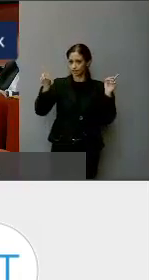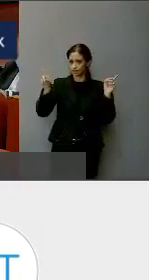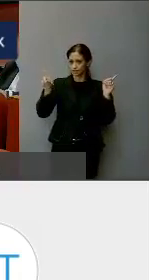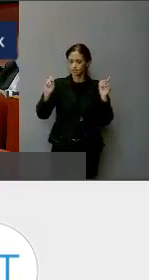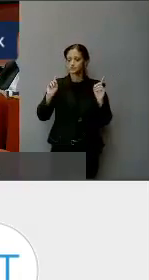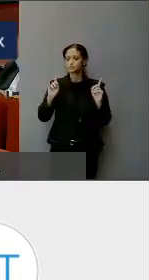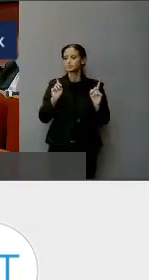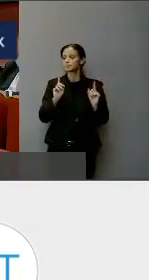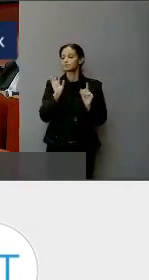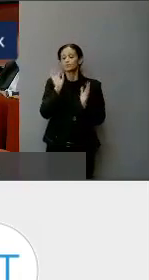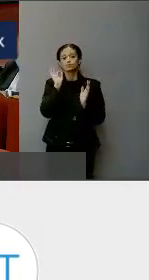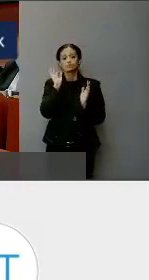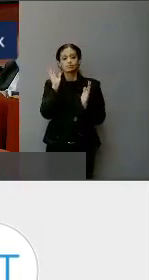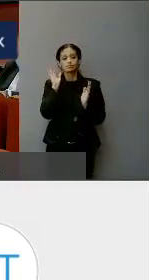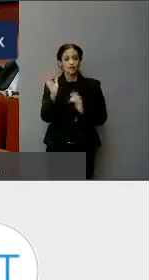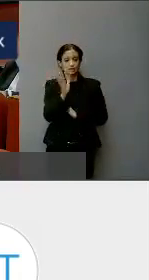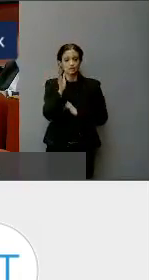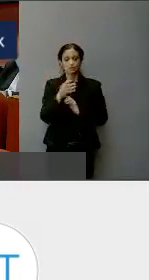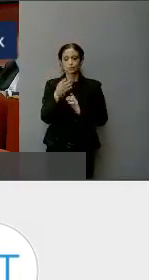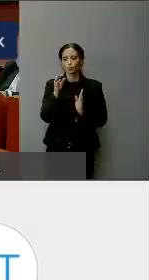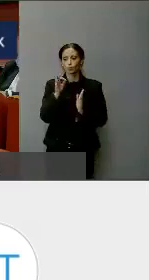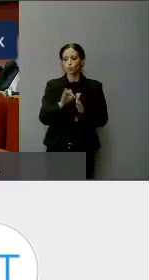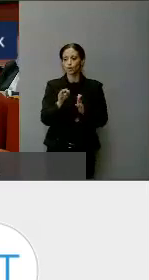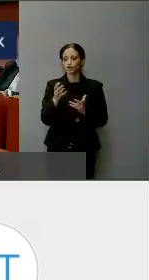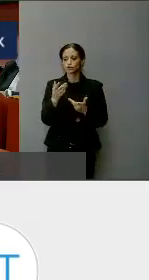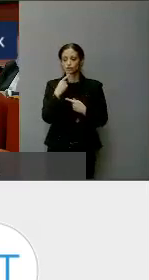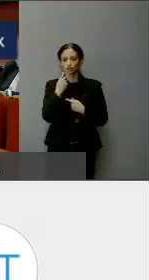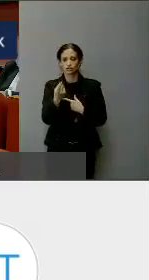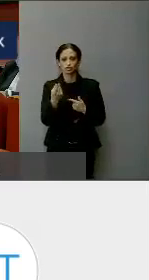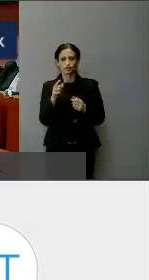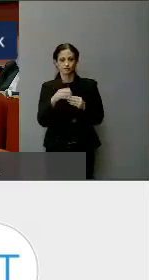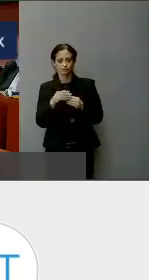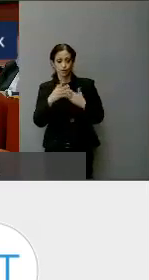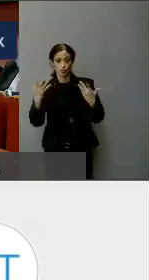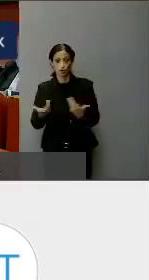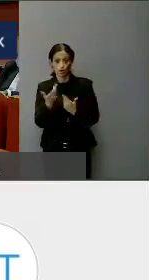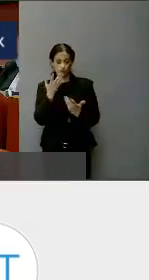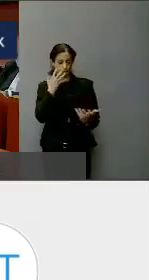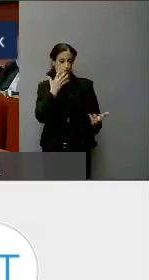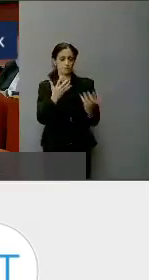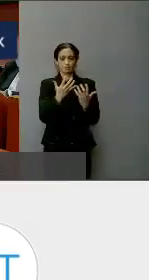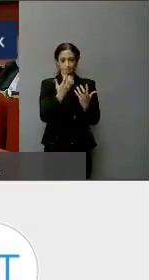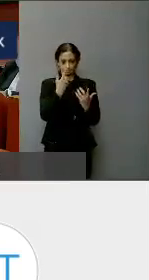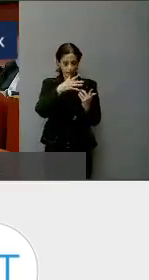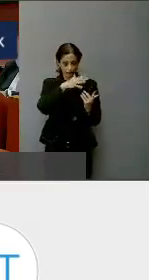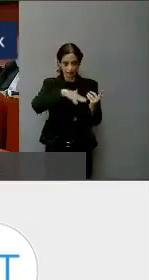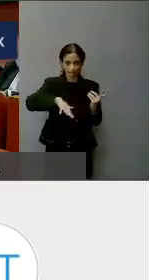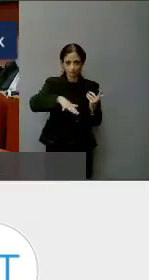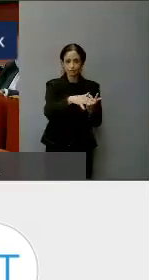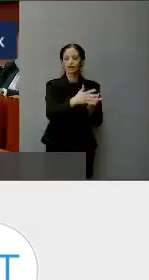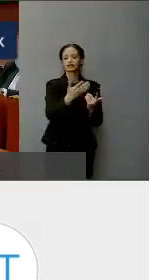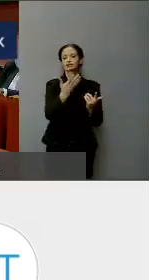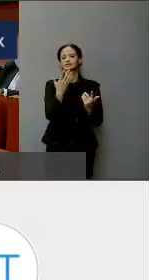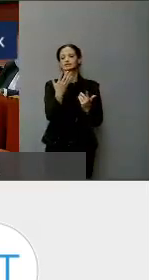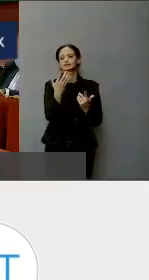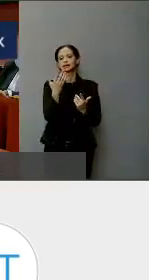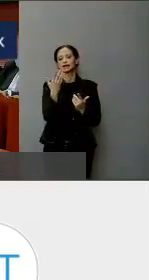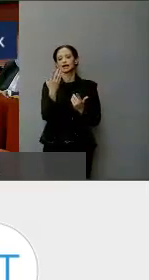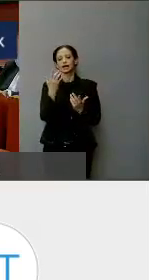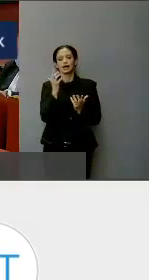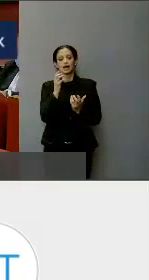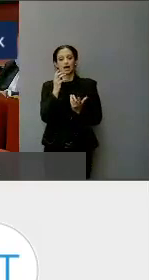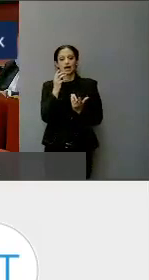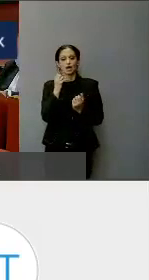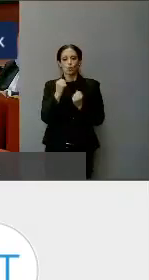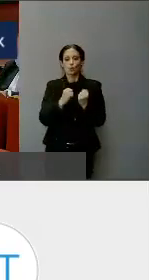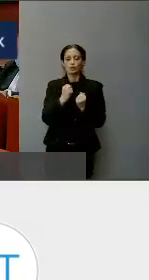parla davvero di azioni così impattanti così importanti e soprattutto azioni che di riflesso possano coinvolgere